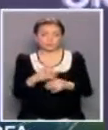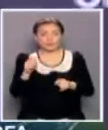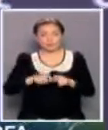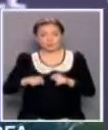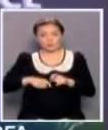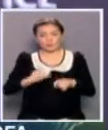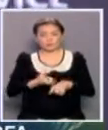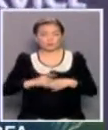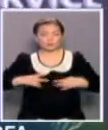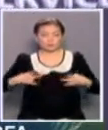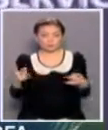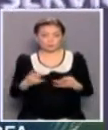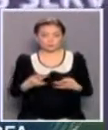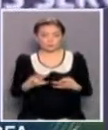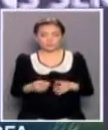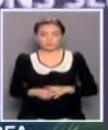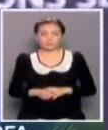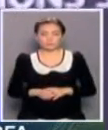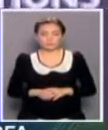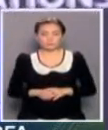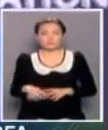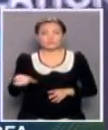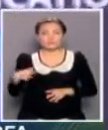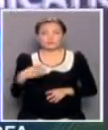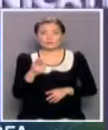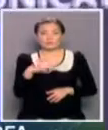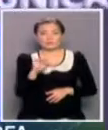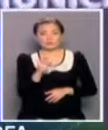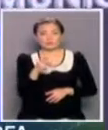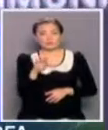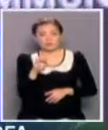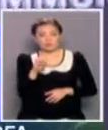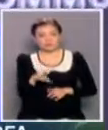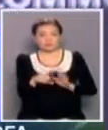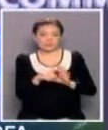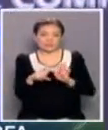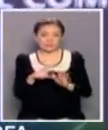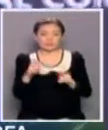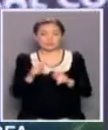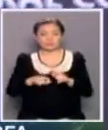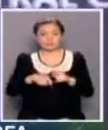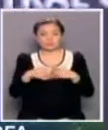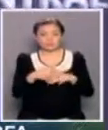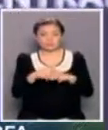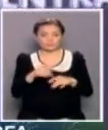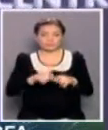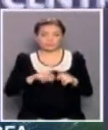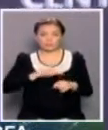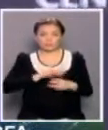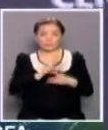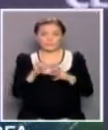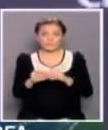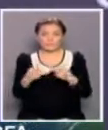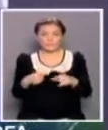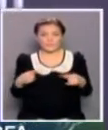өте қажетті, бұл енді баяғыда болып жатқан бізде диктант жаздық, эссе жаздық, мынау бақылау жұмыстарын жаздық